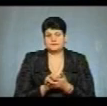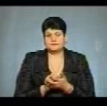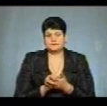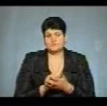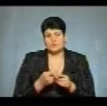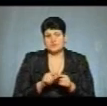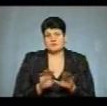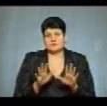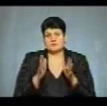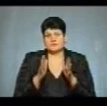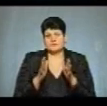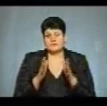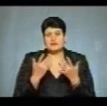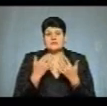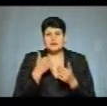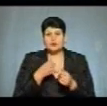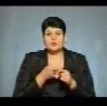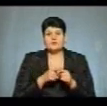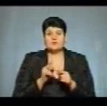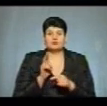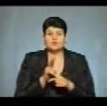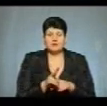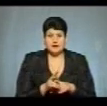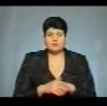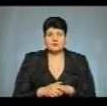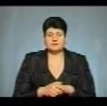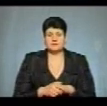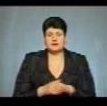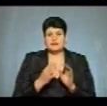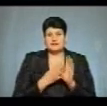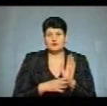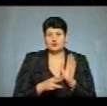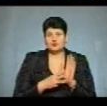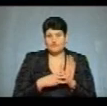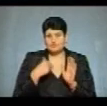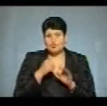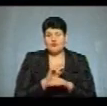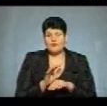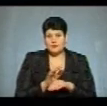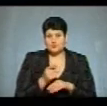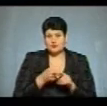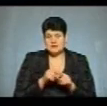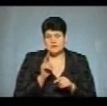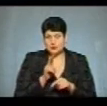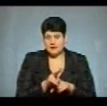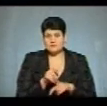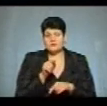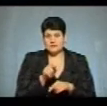наслідок стався. Скільки років цьому тролейбусі, коли його купили? 98-го року випуску цей тролейбус, він